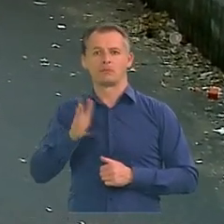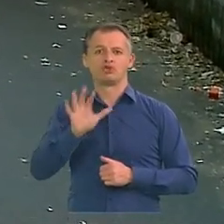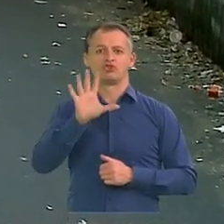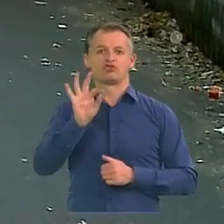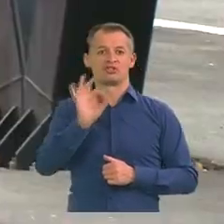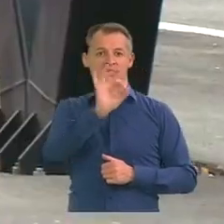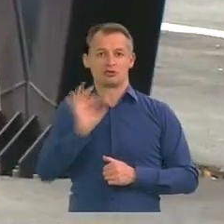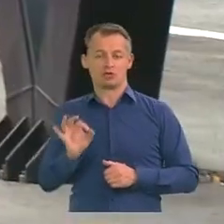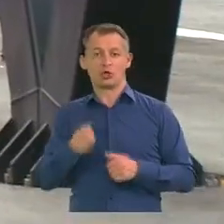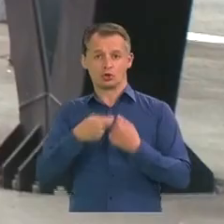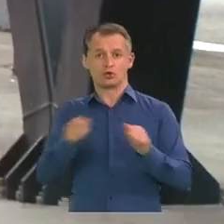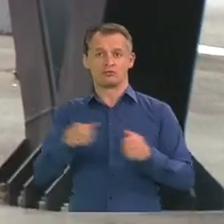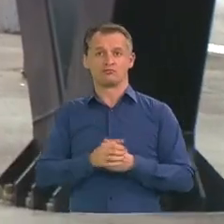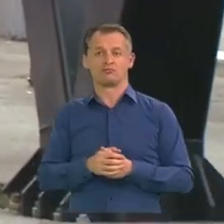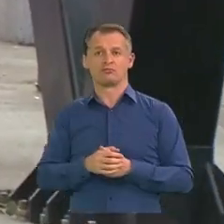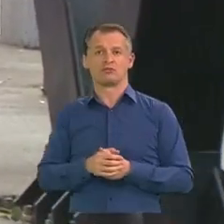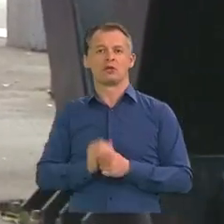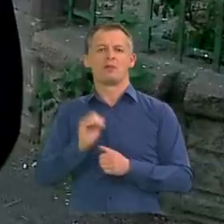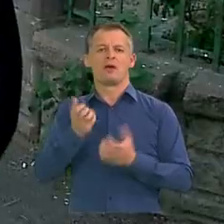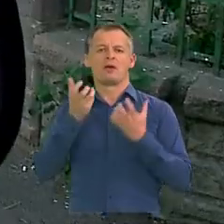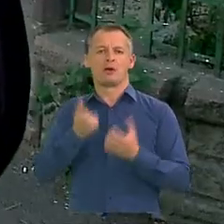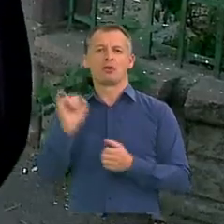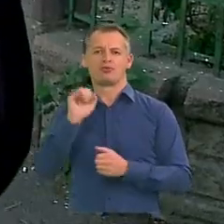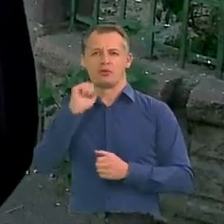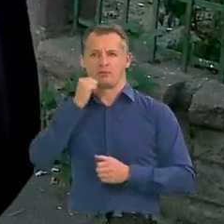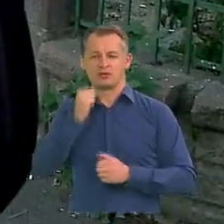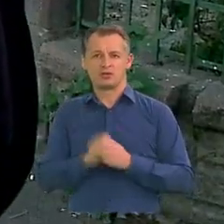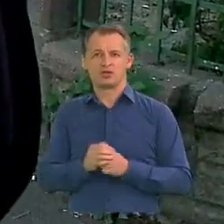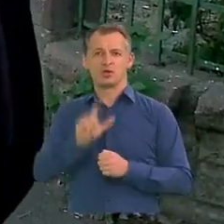50% cu totul. Și mai greu este pentru cei în vârstă. Deci ne ajung